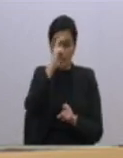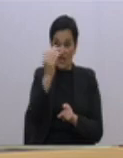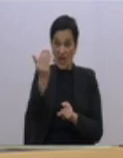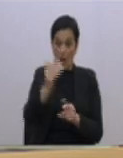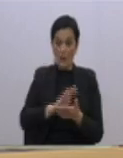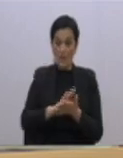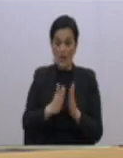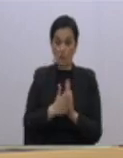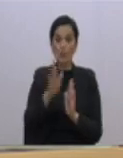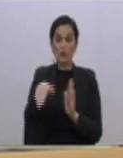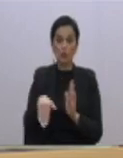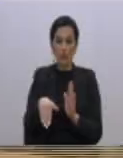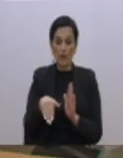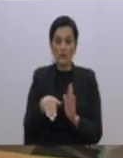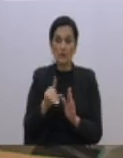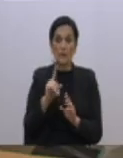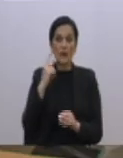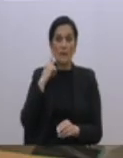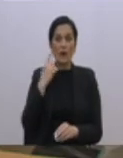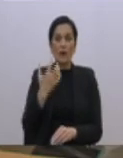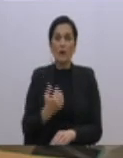პირობებში როგორ ხდება რამის